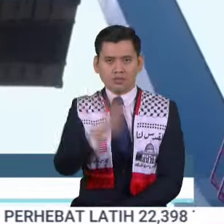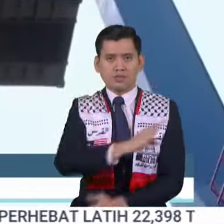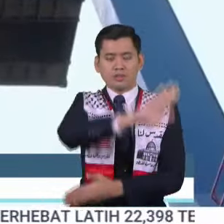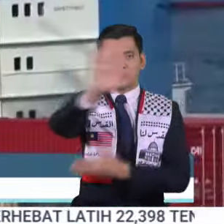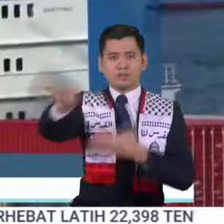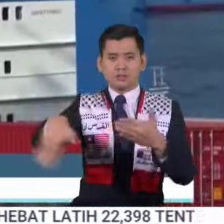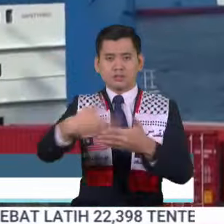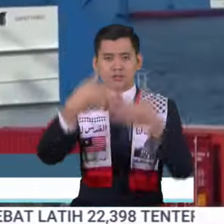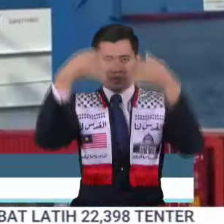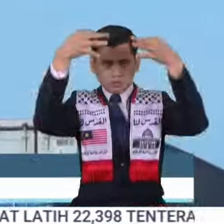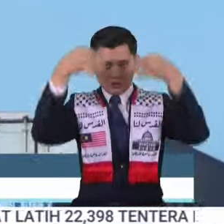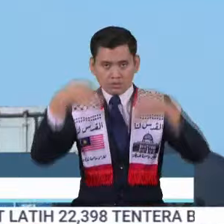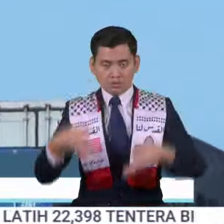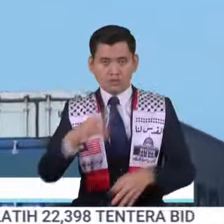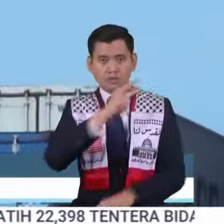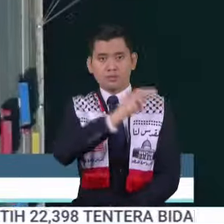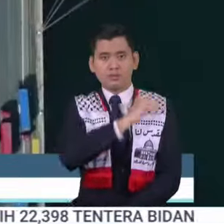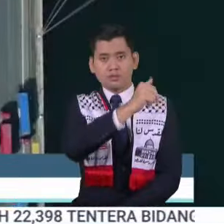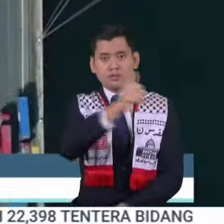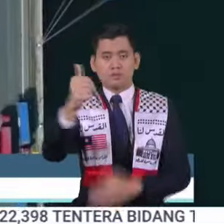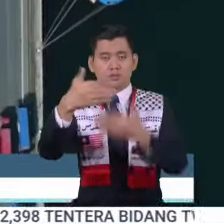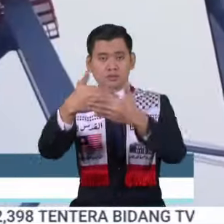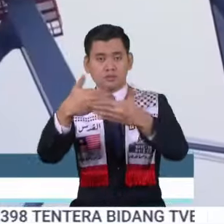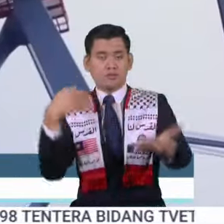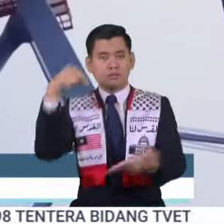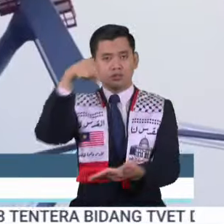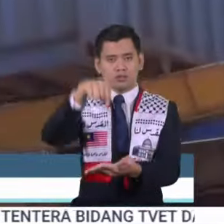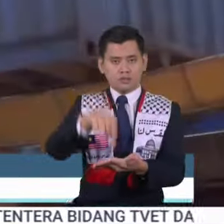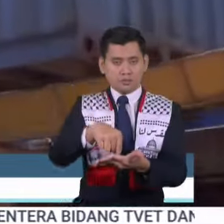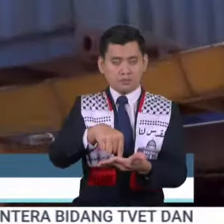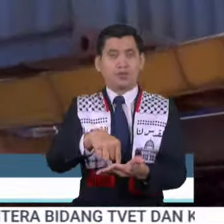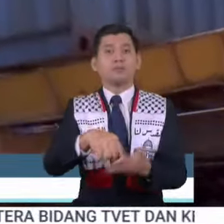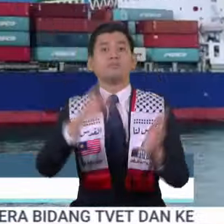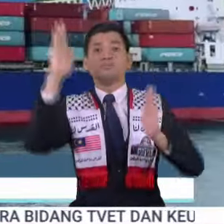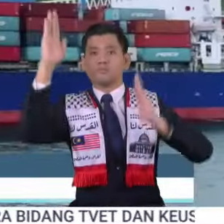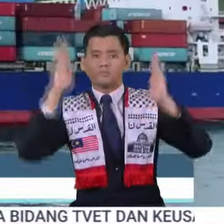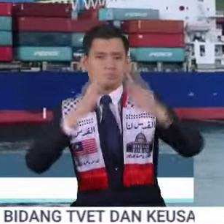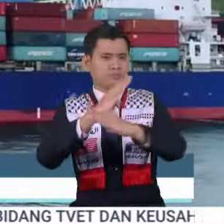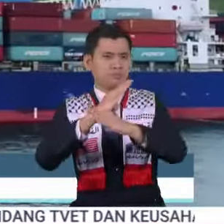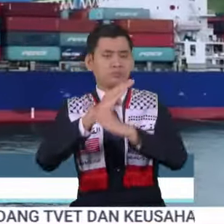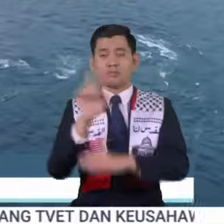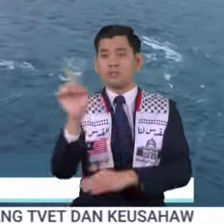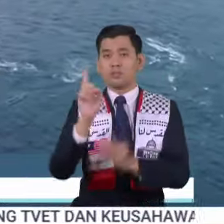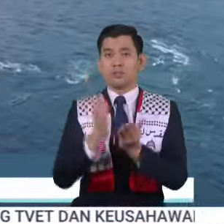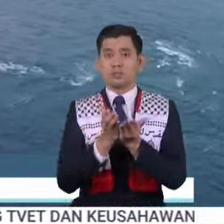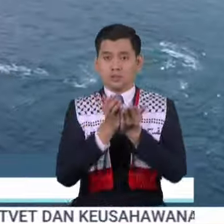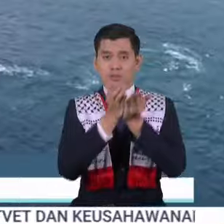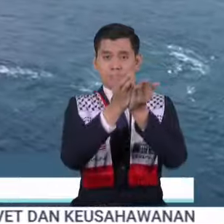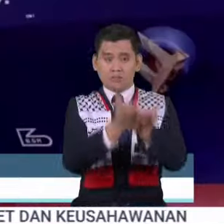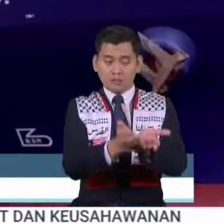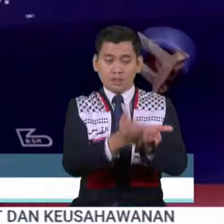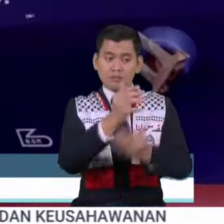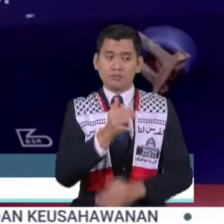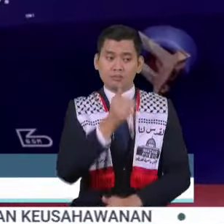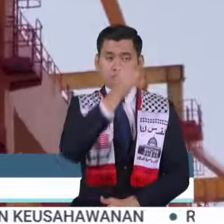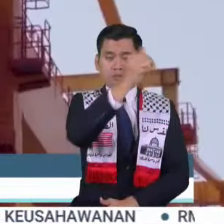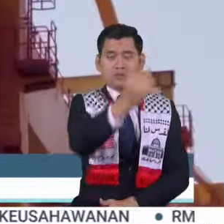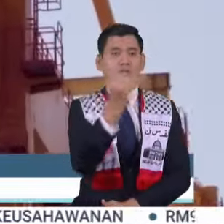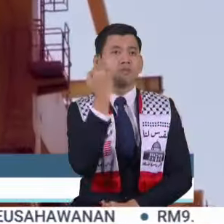kabinet sebelum ini Malaysia juga mengenakan larangan kepada mana-mana kapal yang dalam perjalanan menuju ke Israel daripada